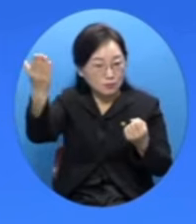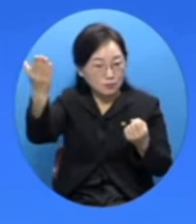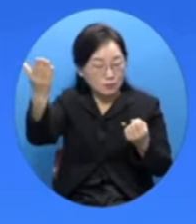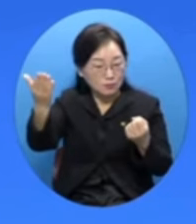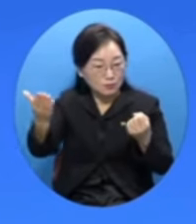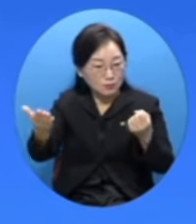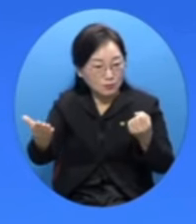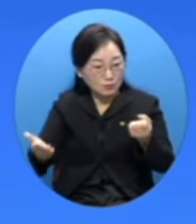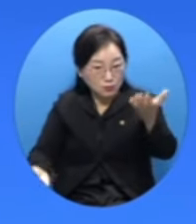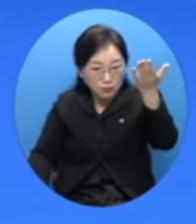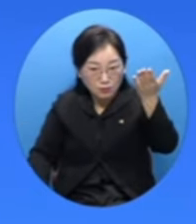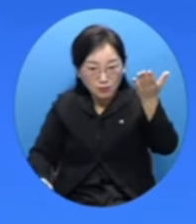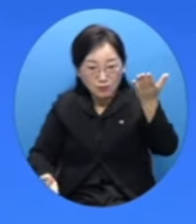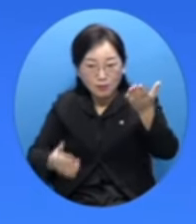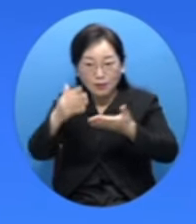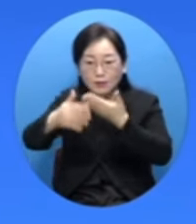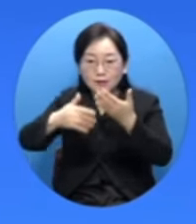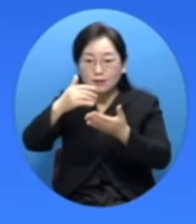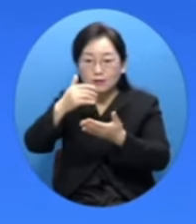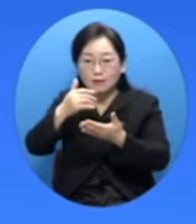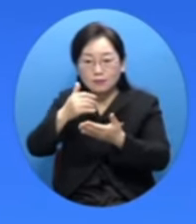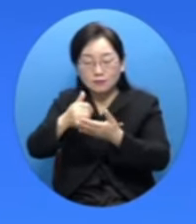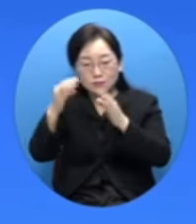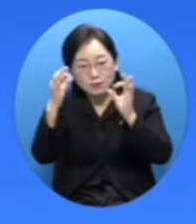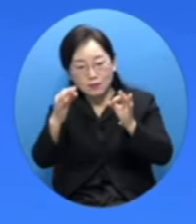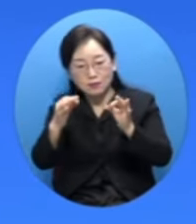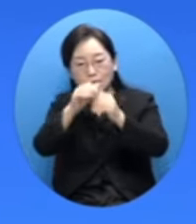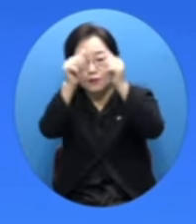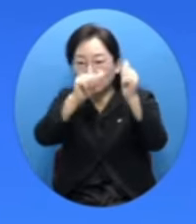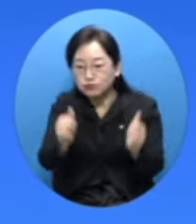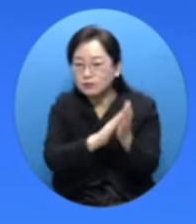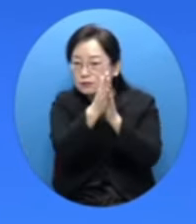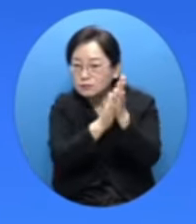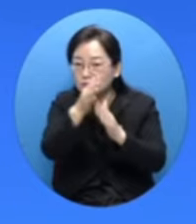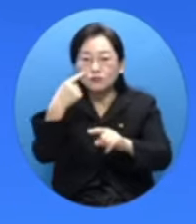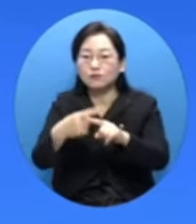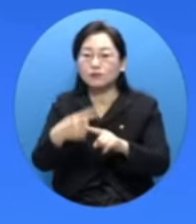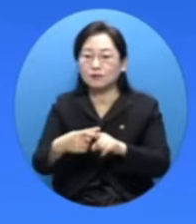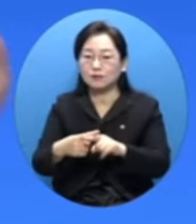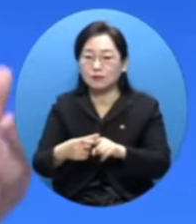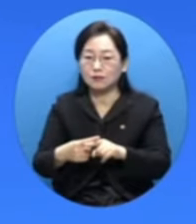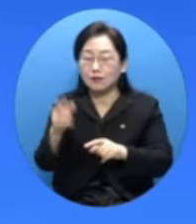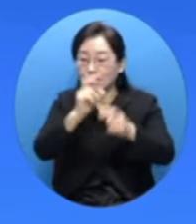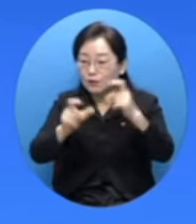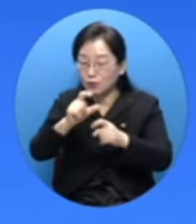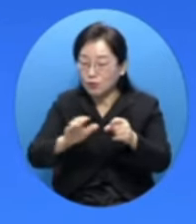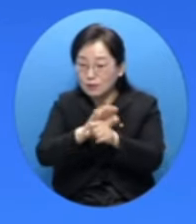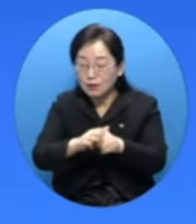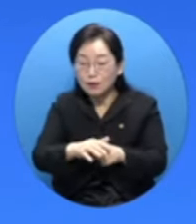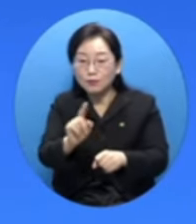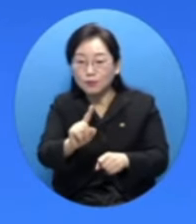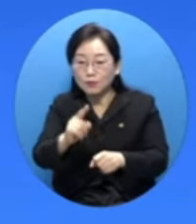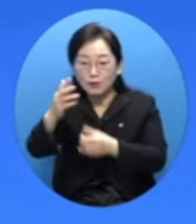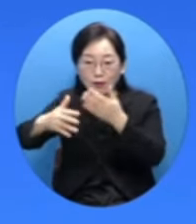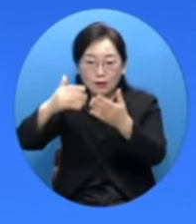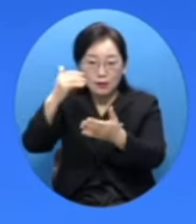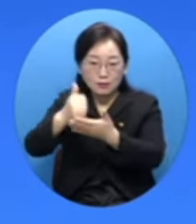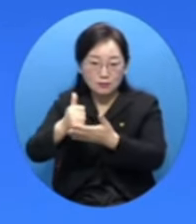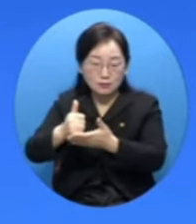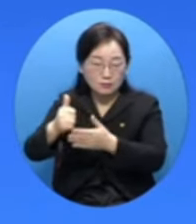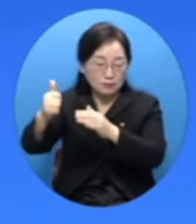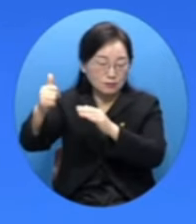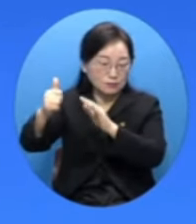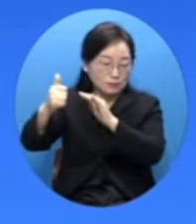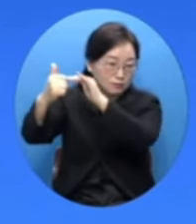때 그것이 바로 우상이 되는 것입니다. 그것이 내가 더 사랑하는 그것이 바로 하나님 앞에 걸림돌이 될 수가